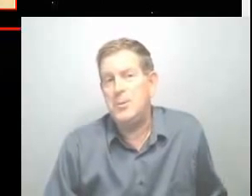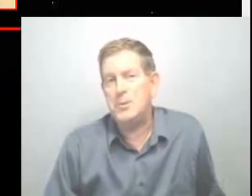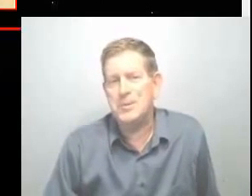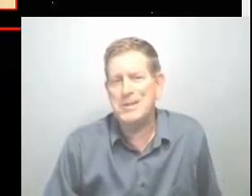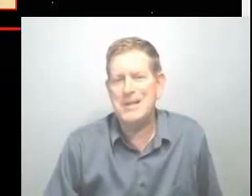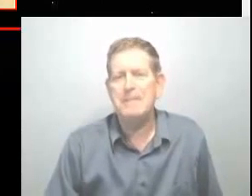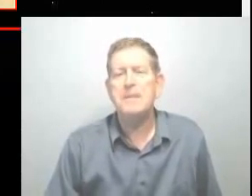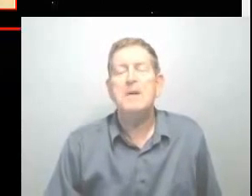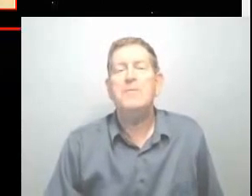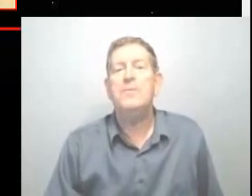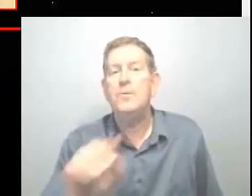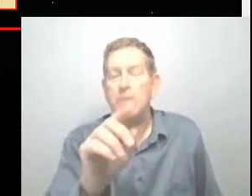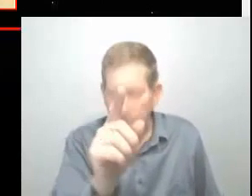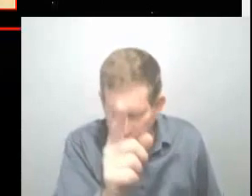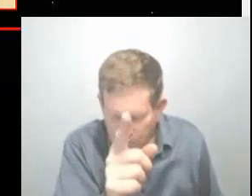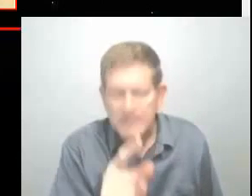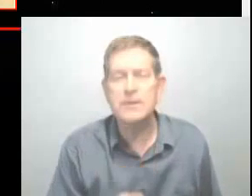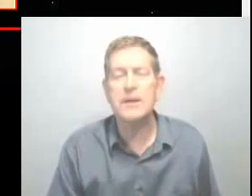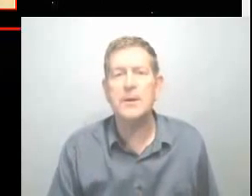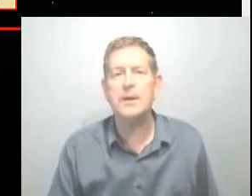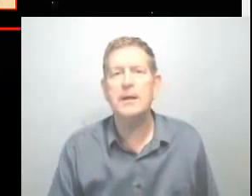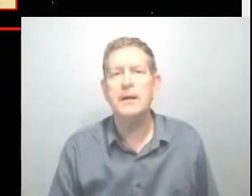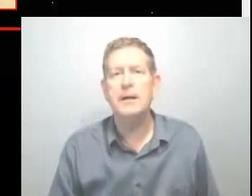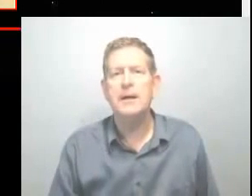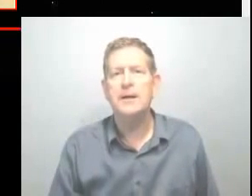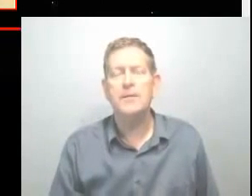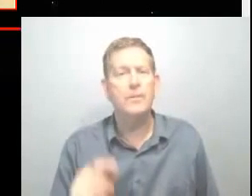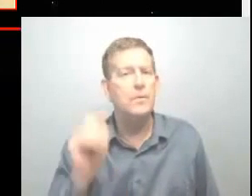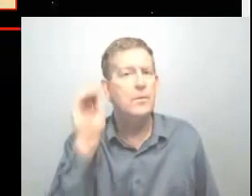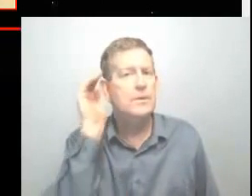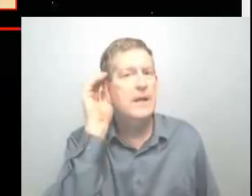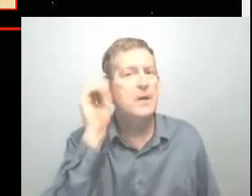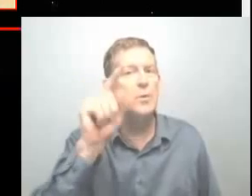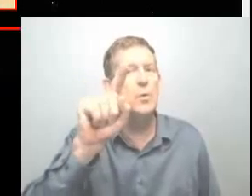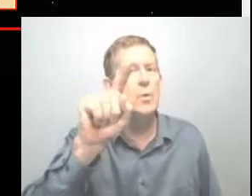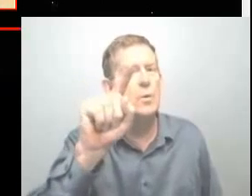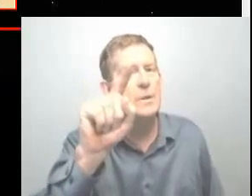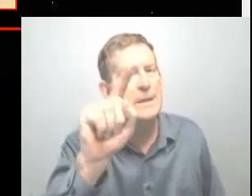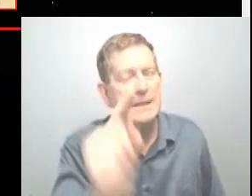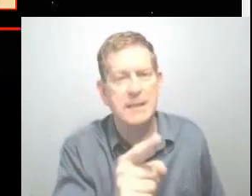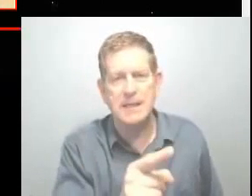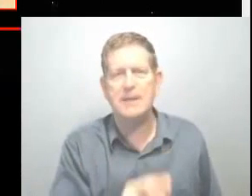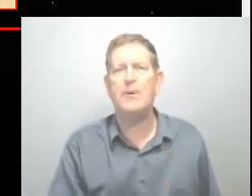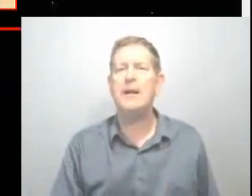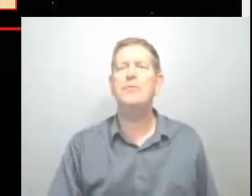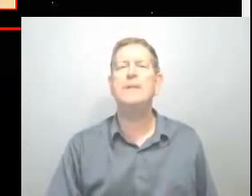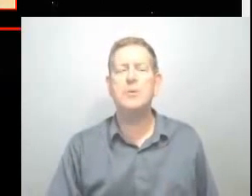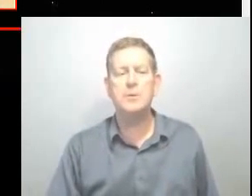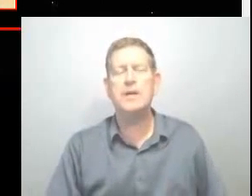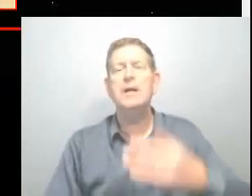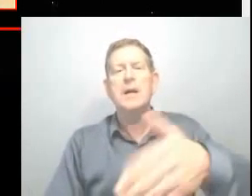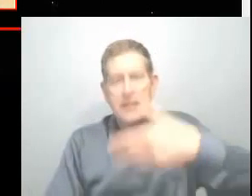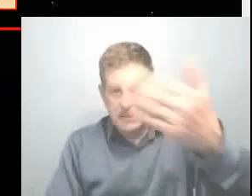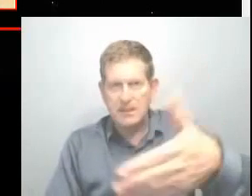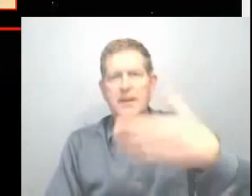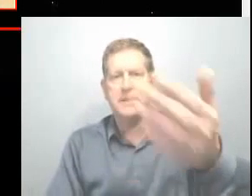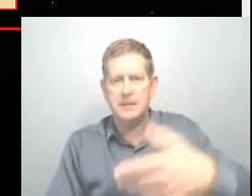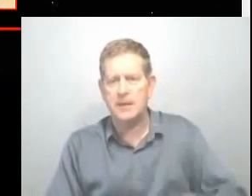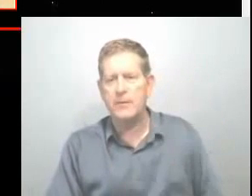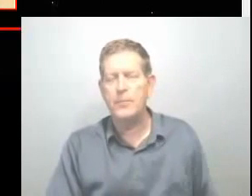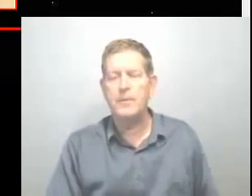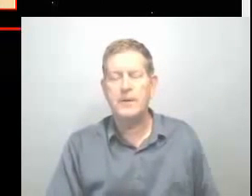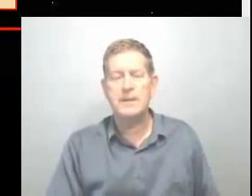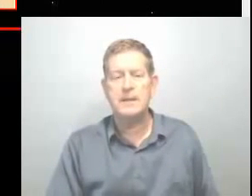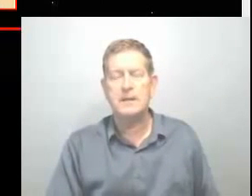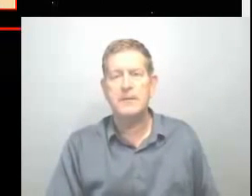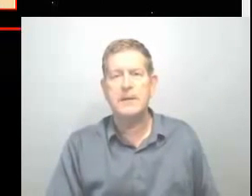Elle écoute aussi. Vous, qu'est-ce que ça donne? Vous écoutez, voilà, vous écoutez, etc., etc.